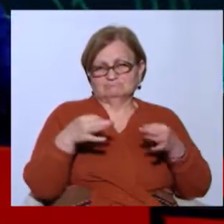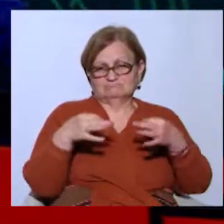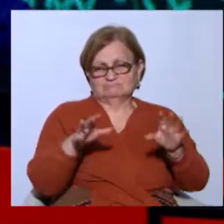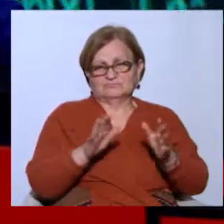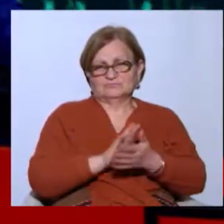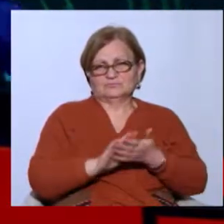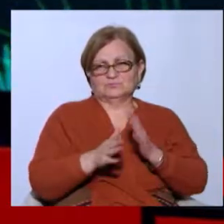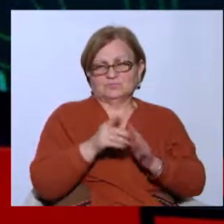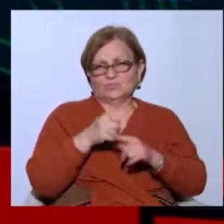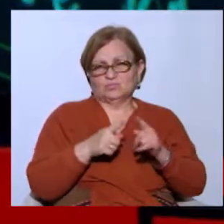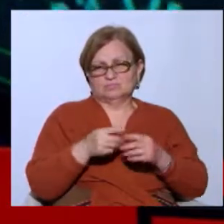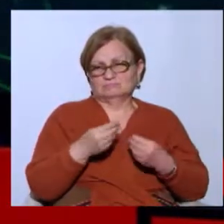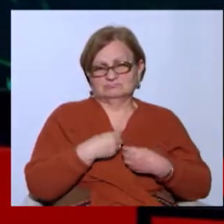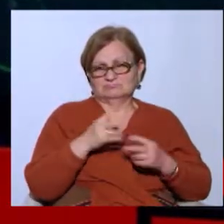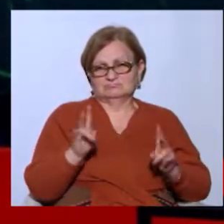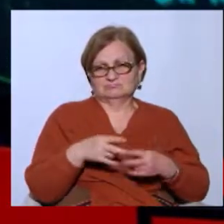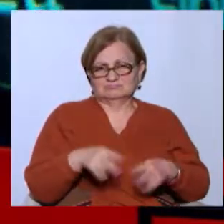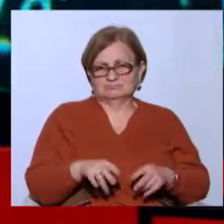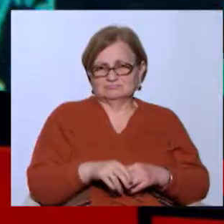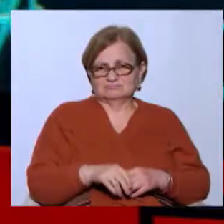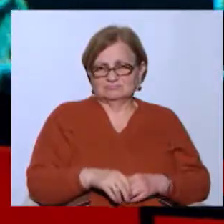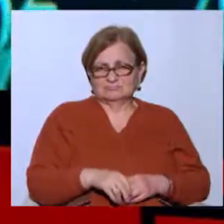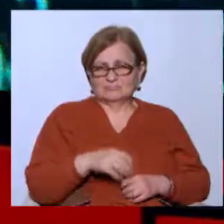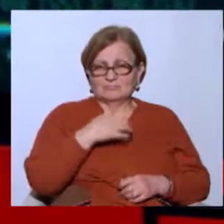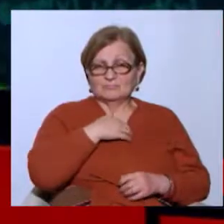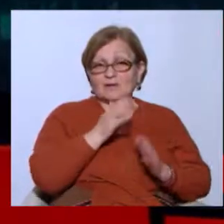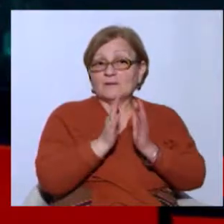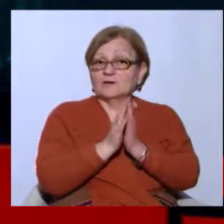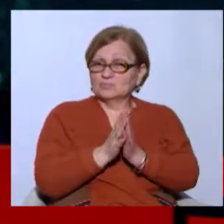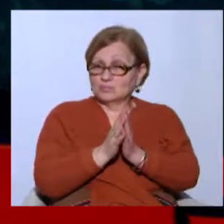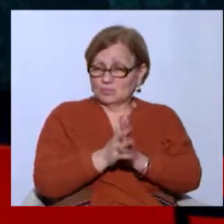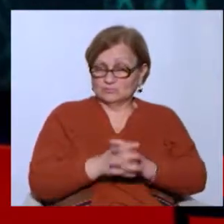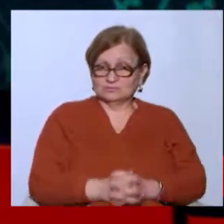ხურდაც აღარ მეკუთნის. ახლა მე თხოვნა მექნება